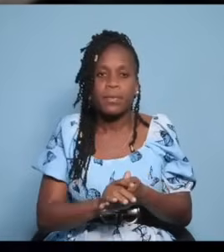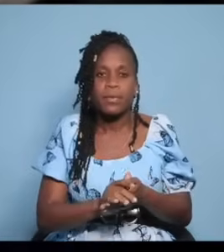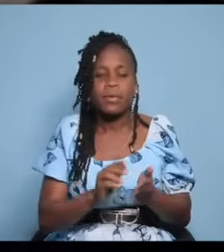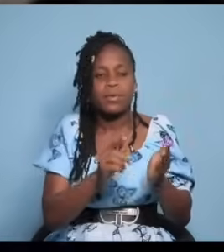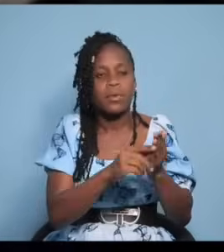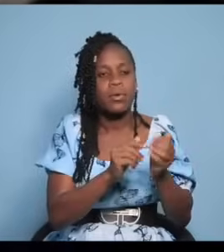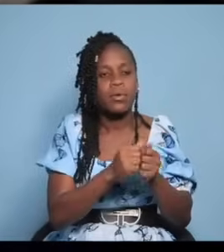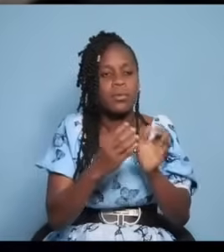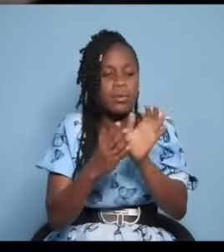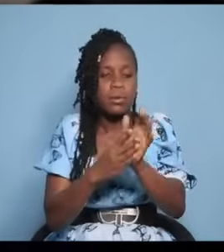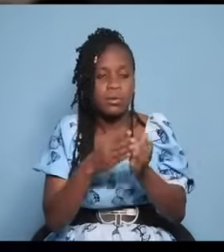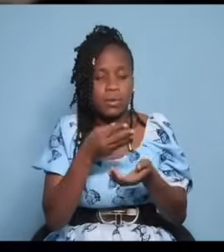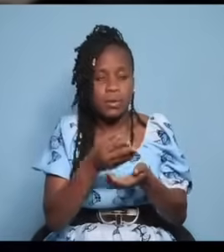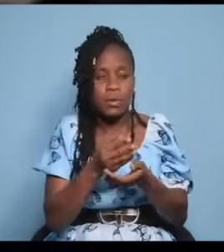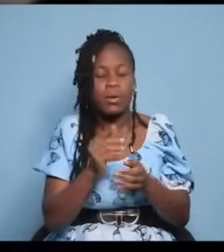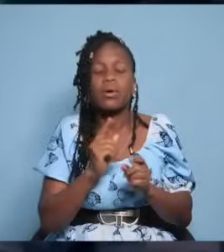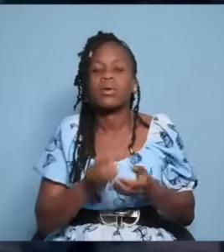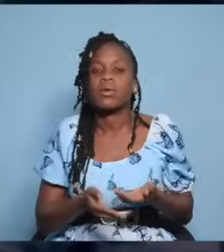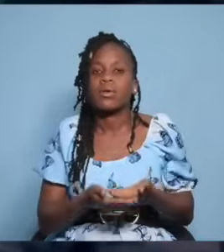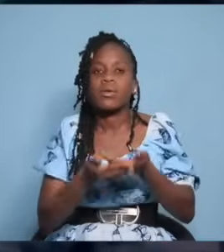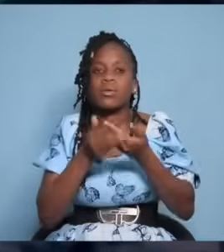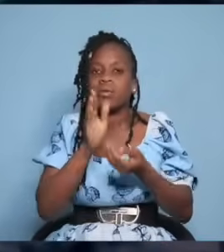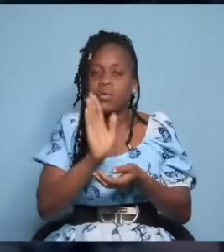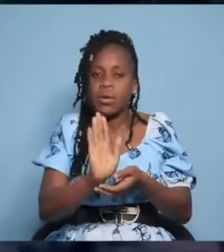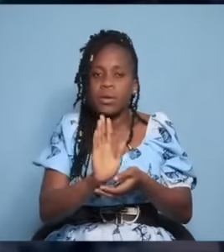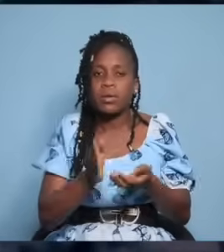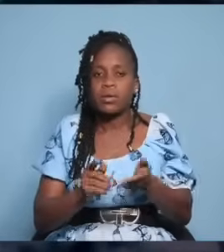wake 6 wakapanda kwenye helicopter